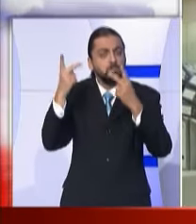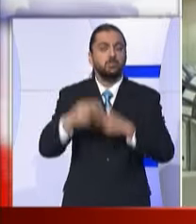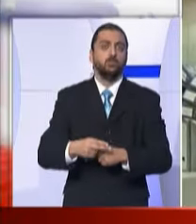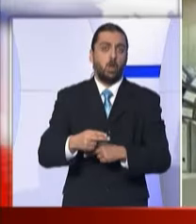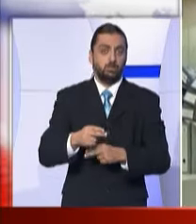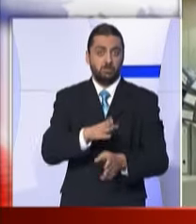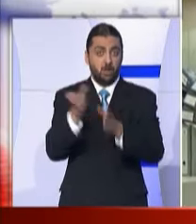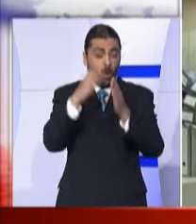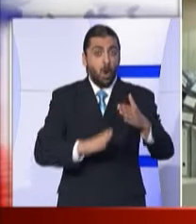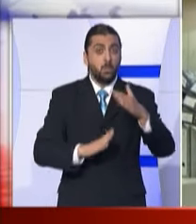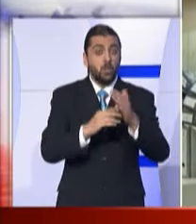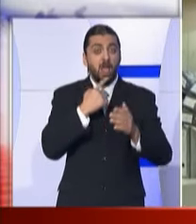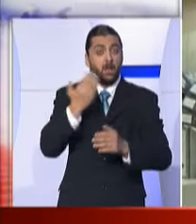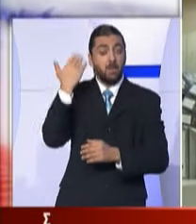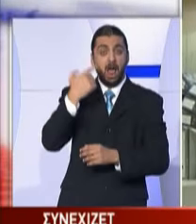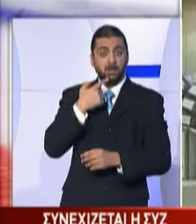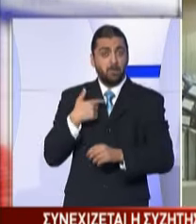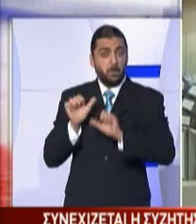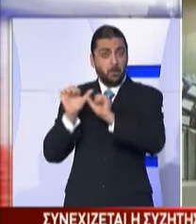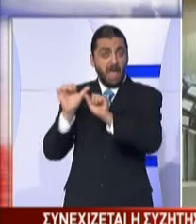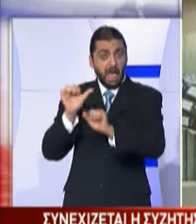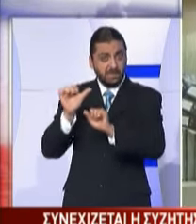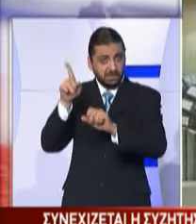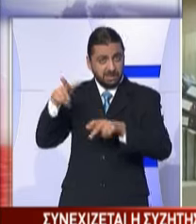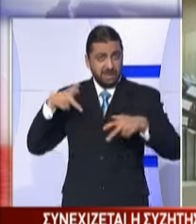από πλευράς τους πίεση στο Υπουργείο Ανάπτυξης για